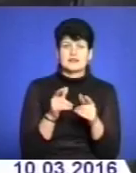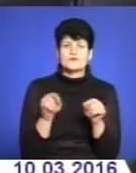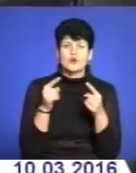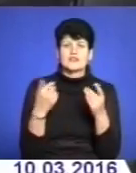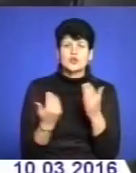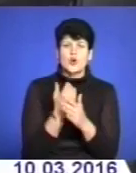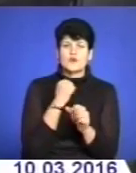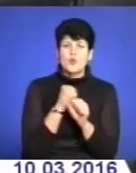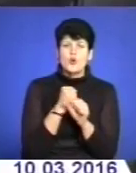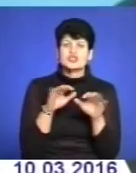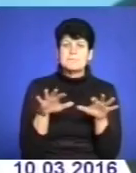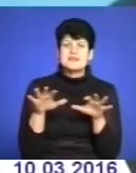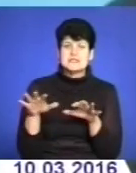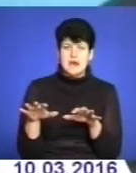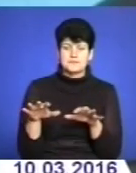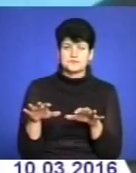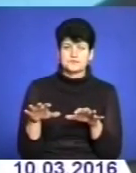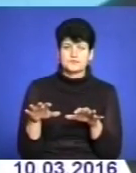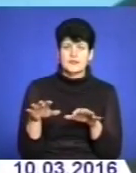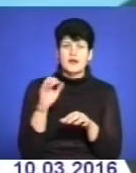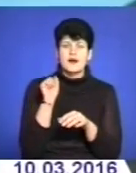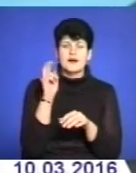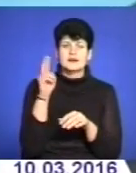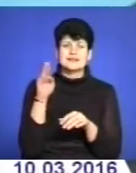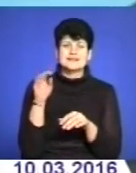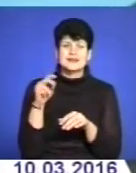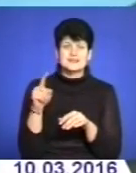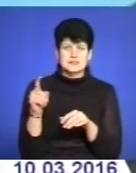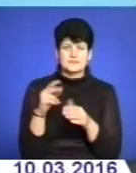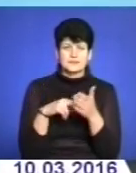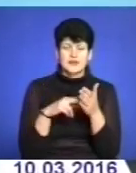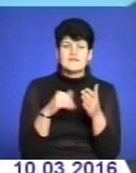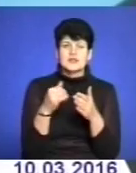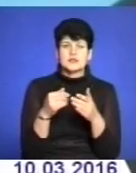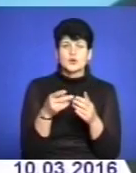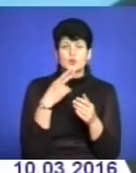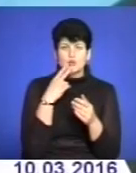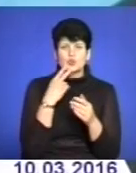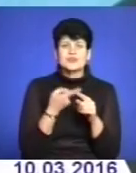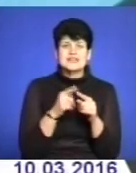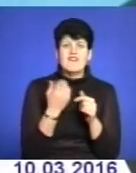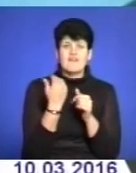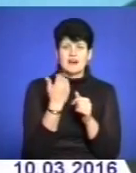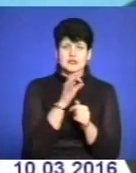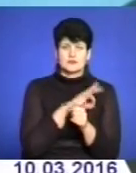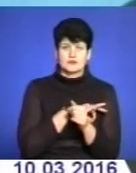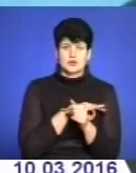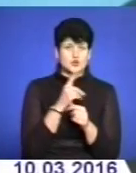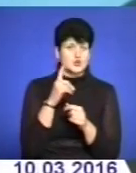місця. Акциз від тютюну – це ваші надходження,